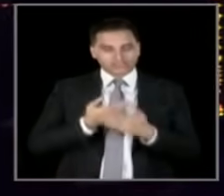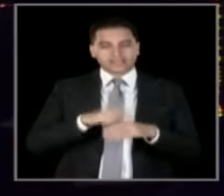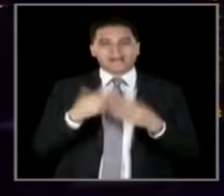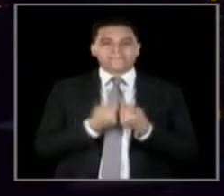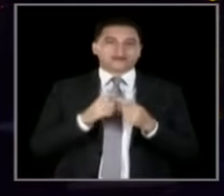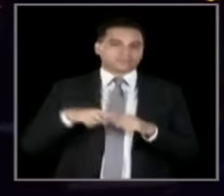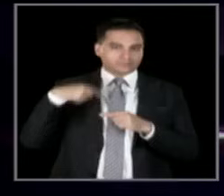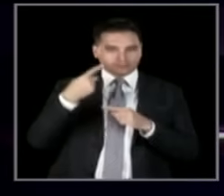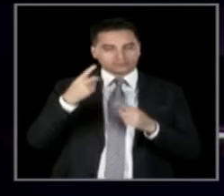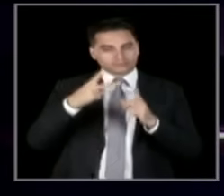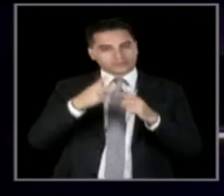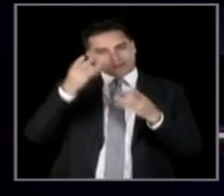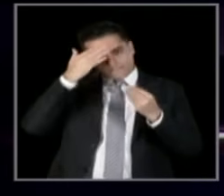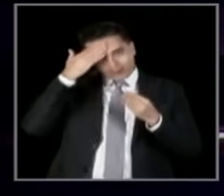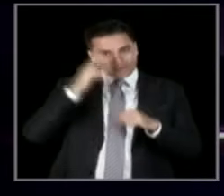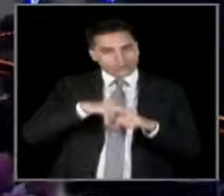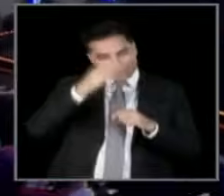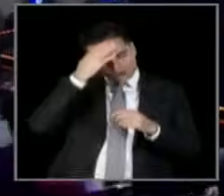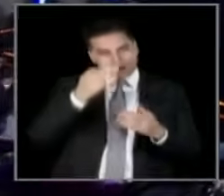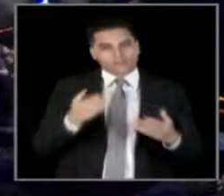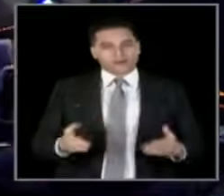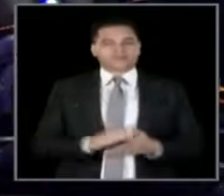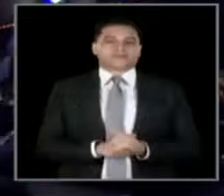تانية مع فقرة المعرفة والعباقرة.